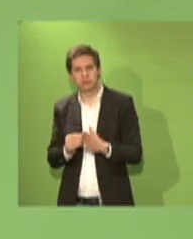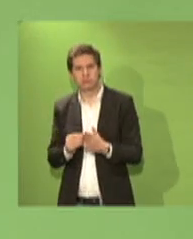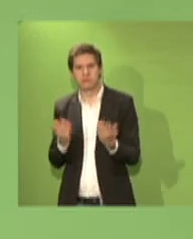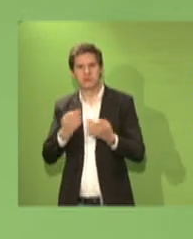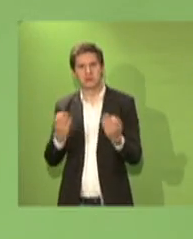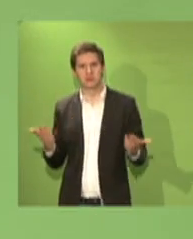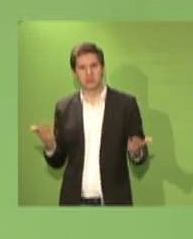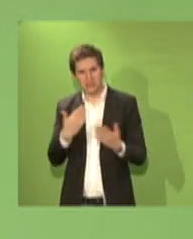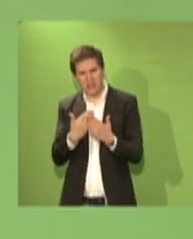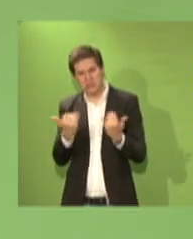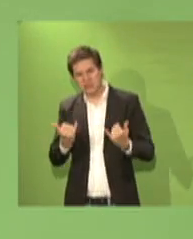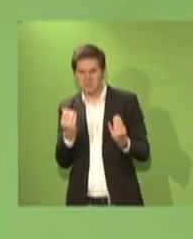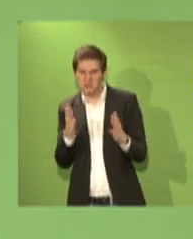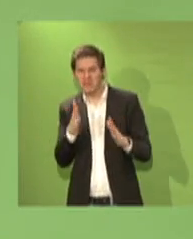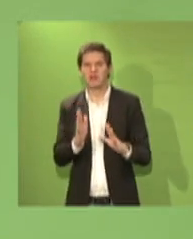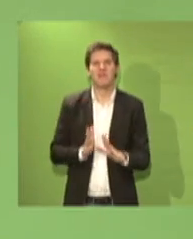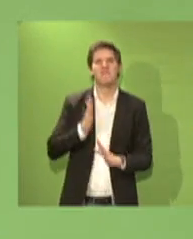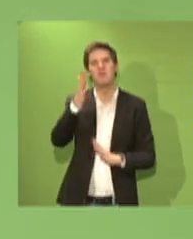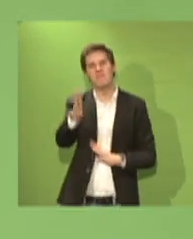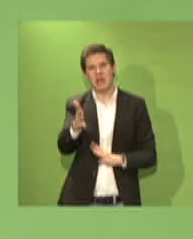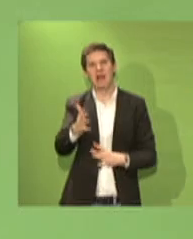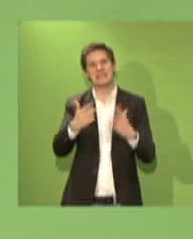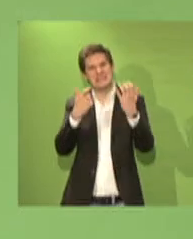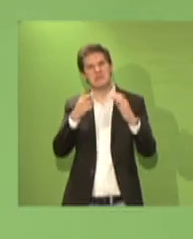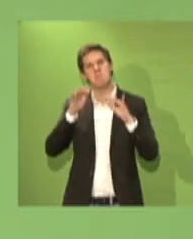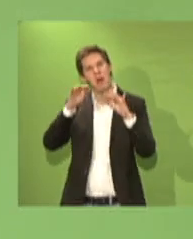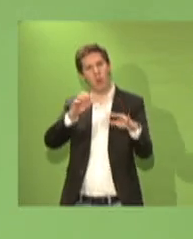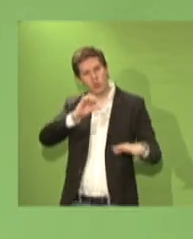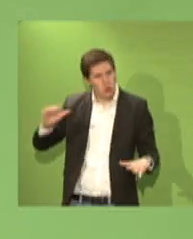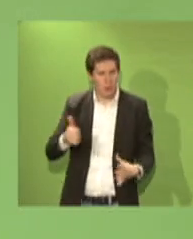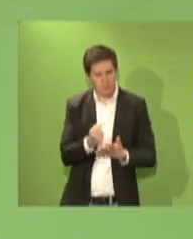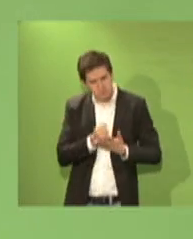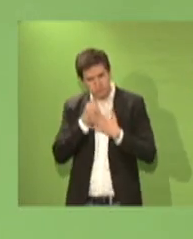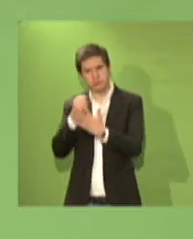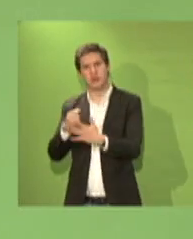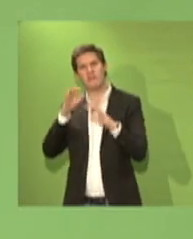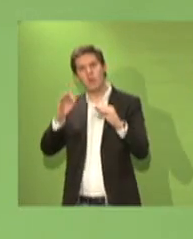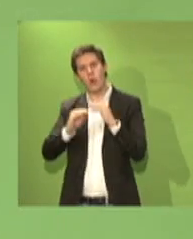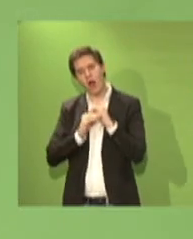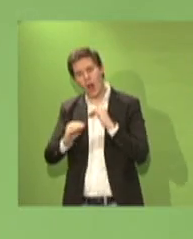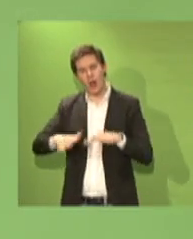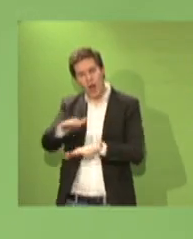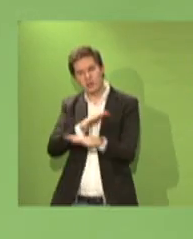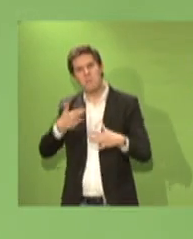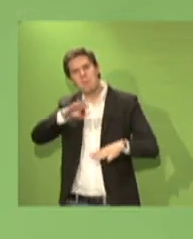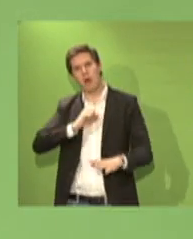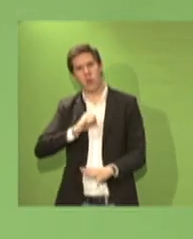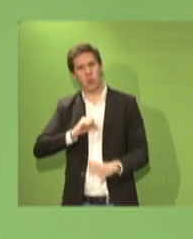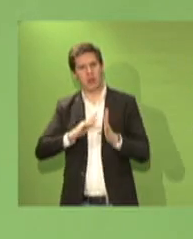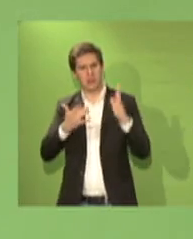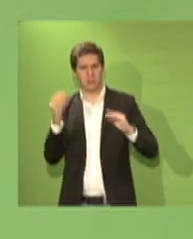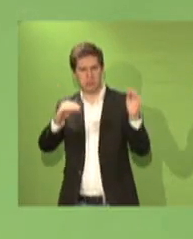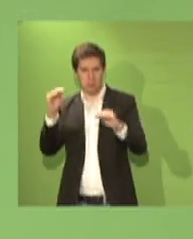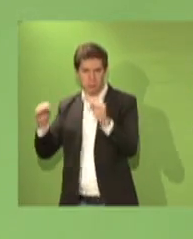werden in den nächsten 5 Jahren noch einmal 70 Millionen dafür zur Verfügung stellen, dass im ländlichen Raum mehr schnelles Internet tatsächlich